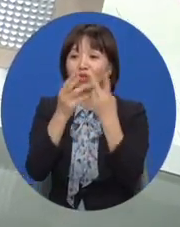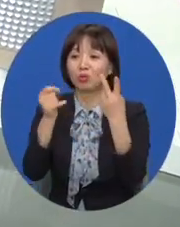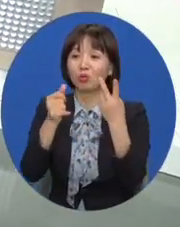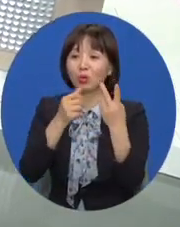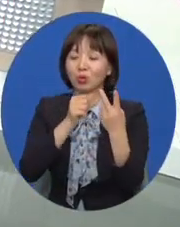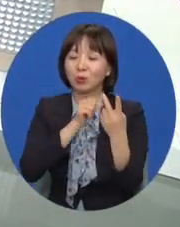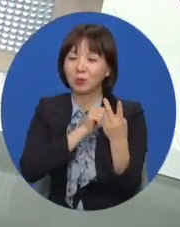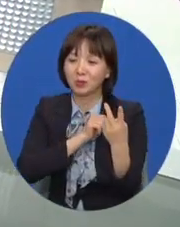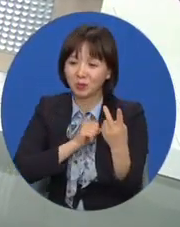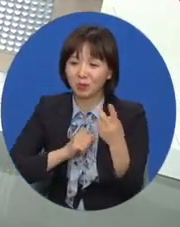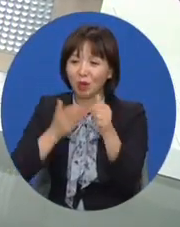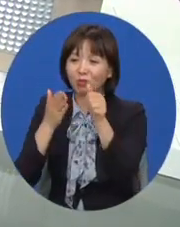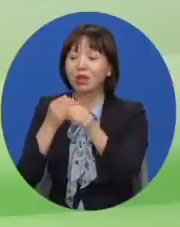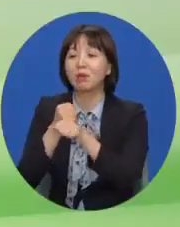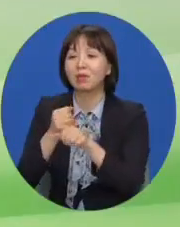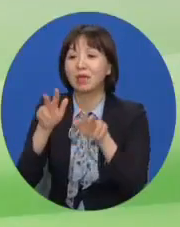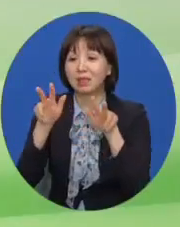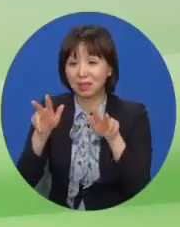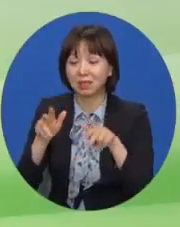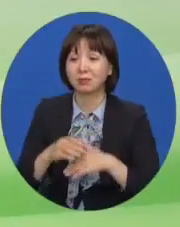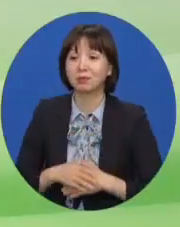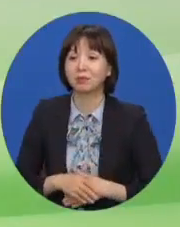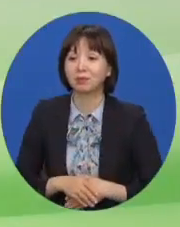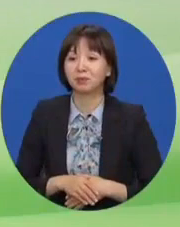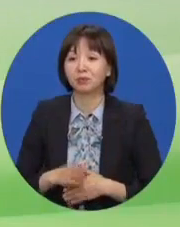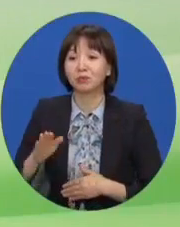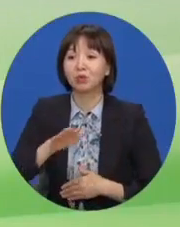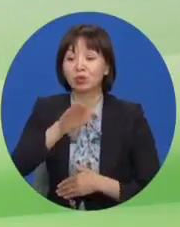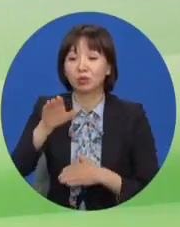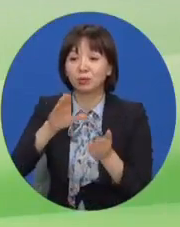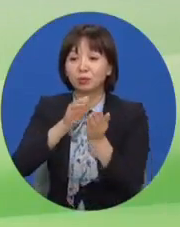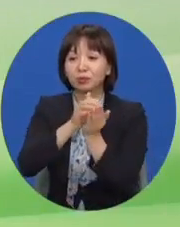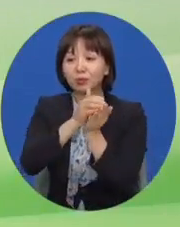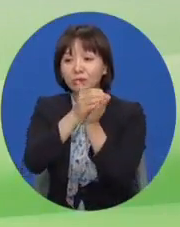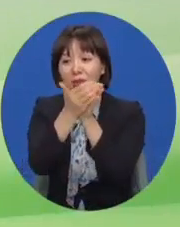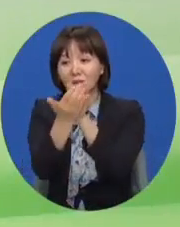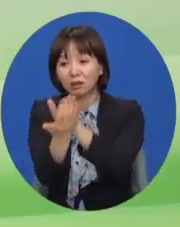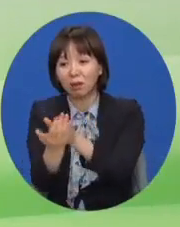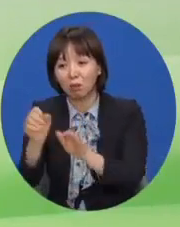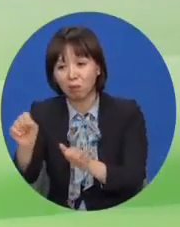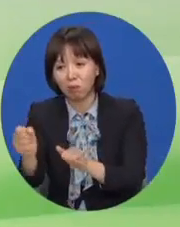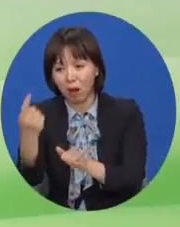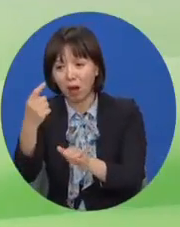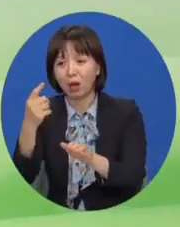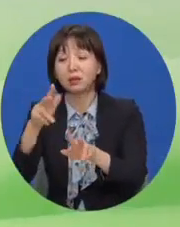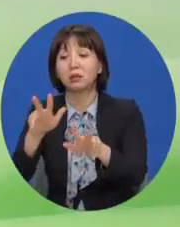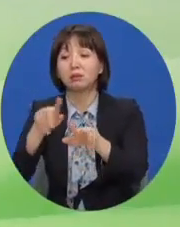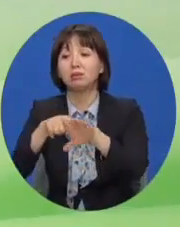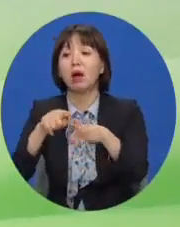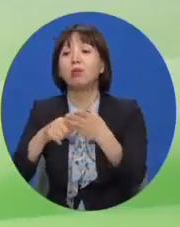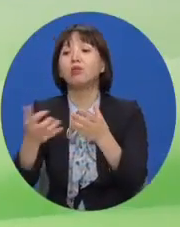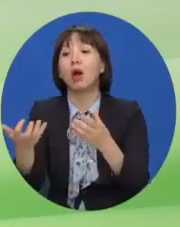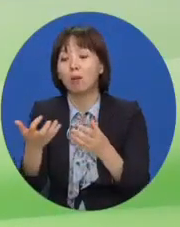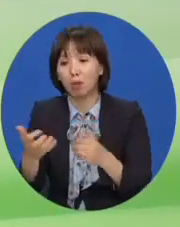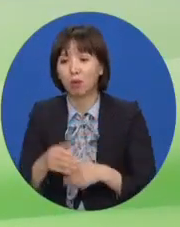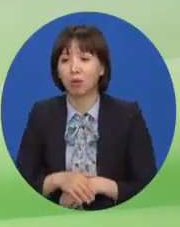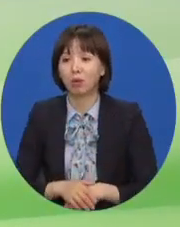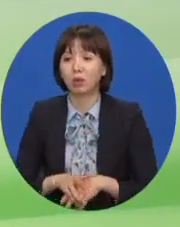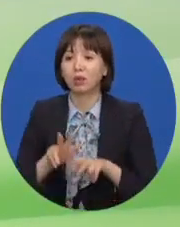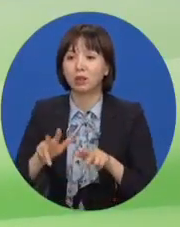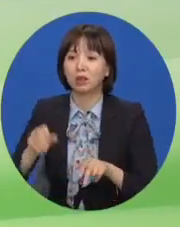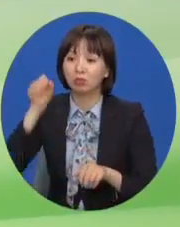주시길 바랍니다. 지금 사실은 우리가 이 세월호 사건 이후로 마음도 아프고요. 지금 사실